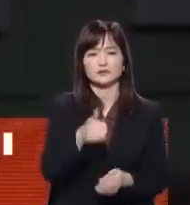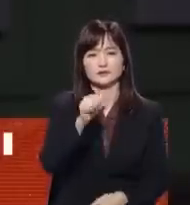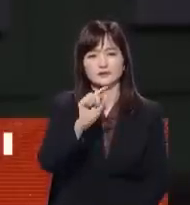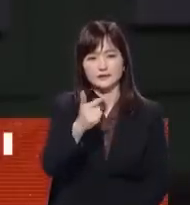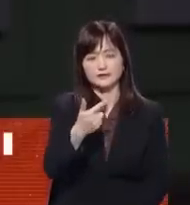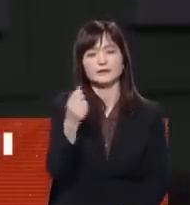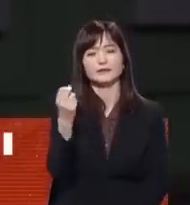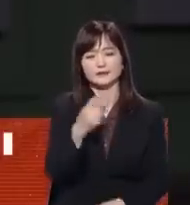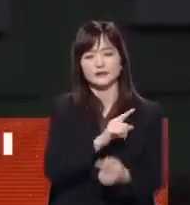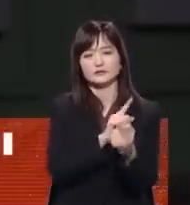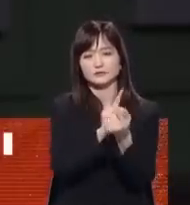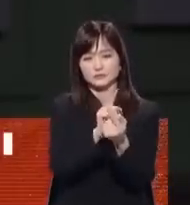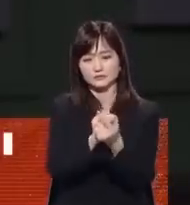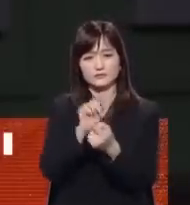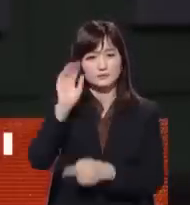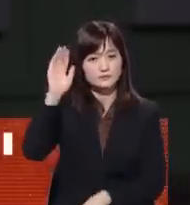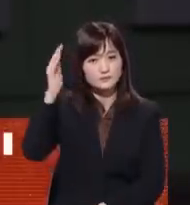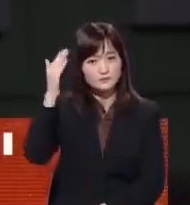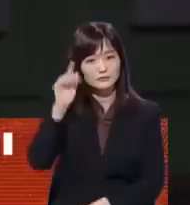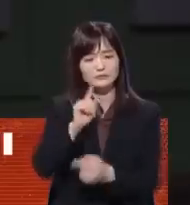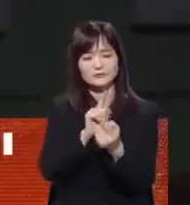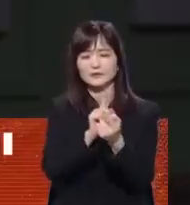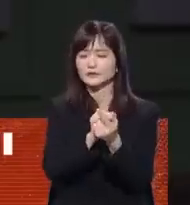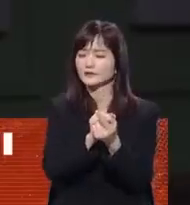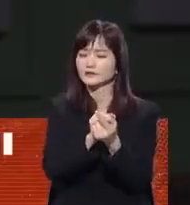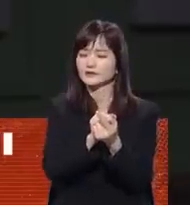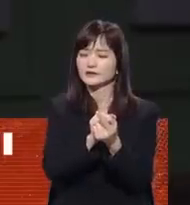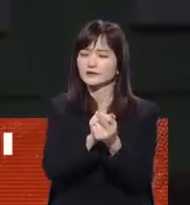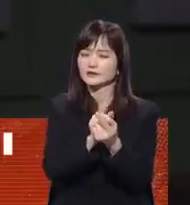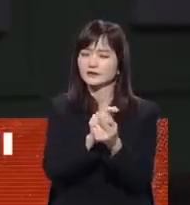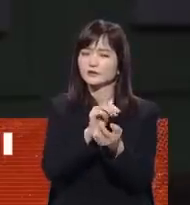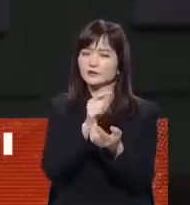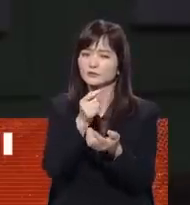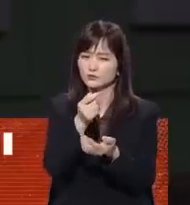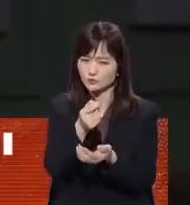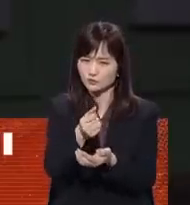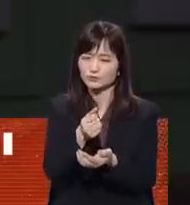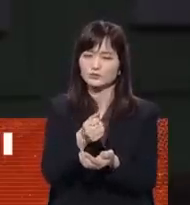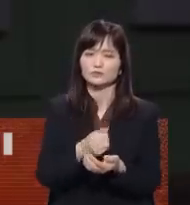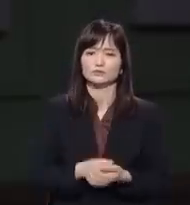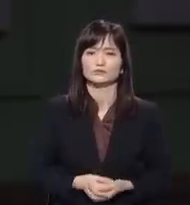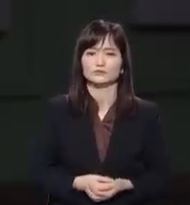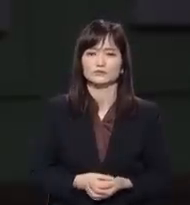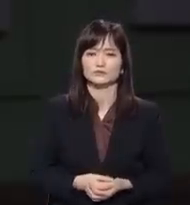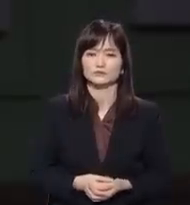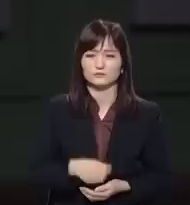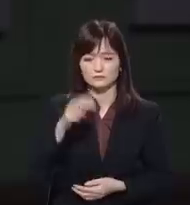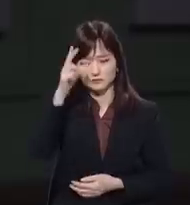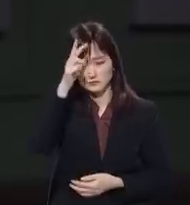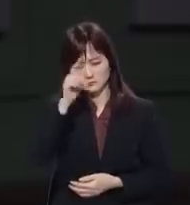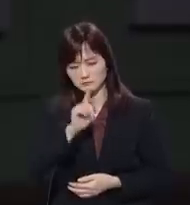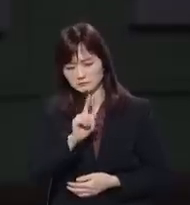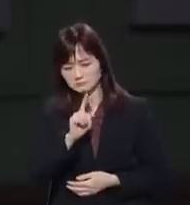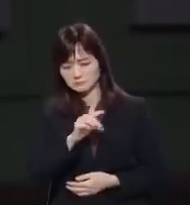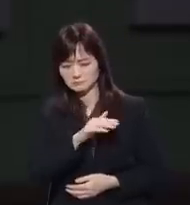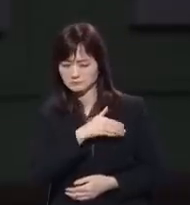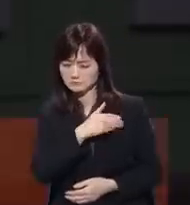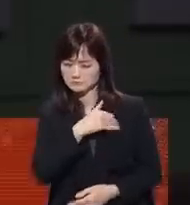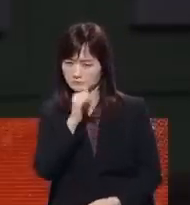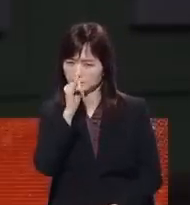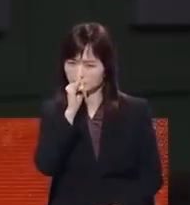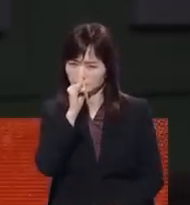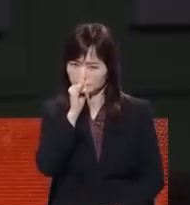자주 만나왔는데 최근 들어서는 조금 만남이 뜸해지긴 했다라고 진술을 했습니다이 때문에 경찰은 뭔가 불륜관계가